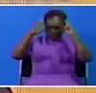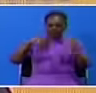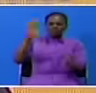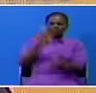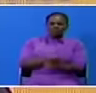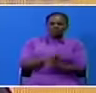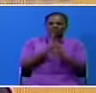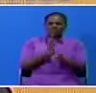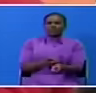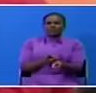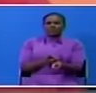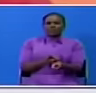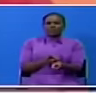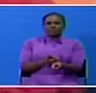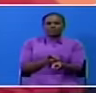zaidi.